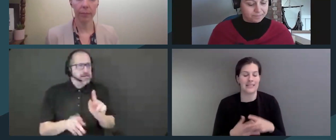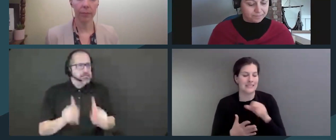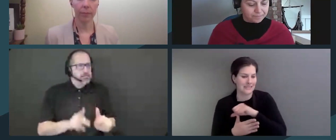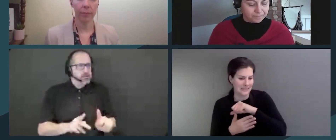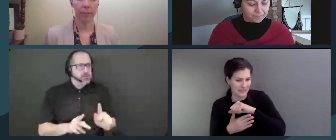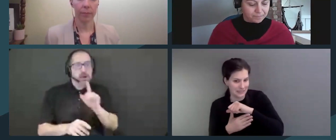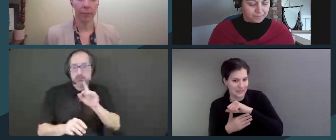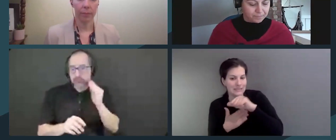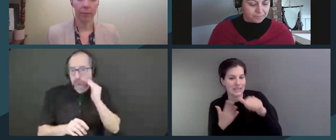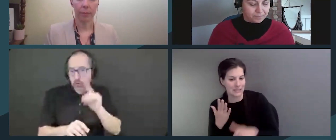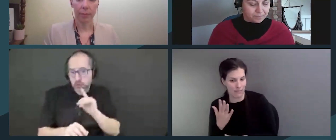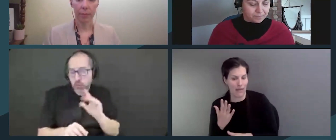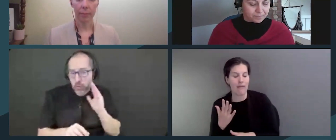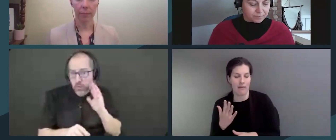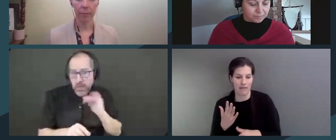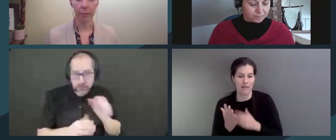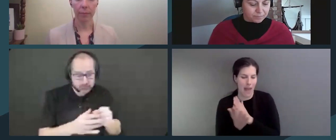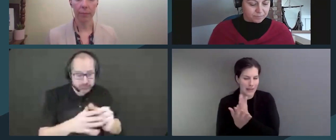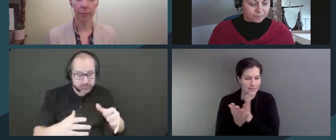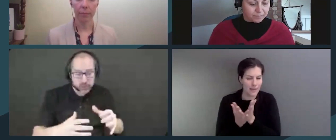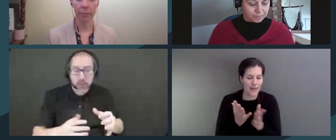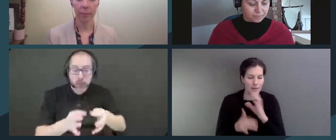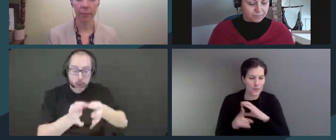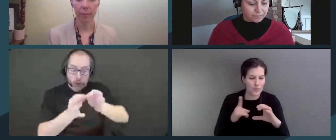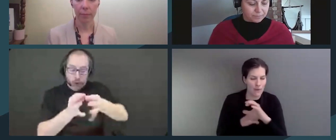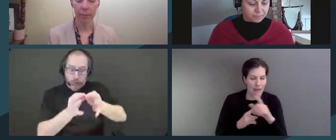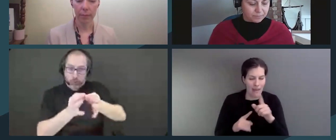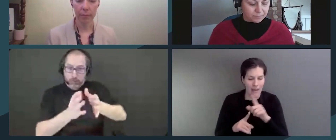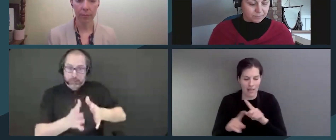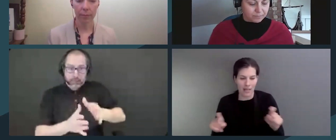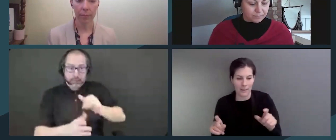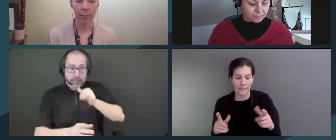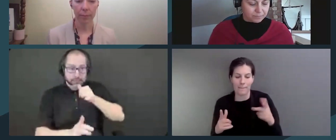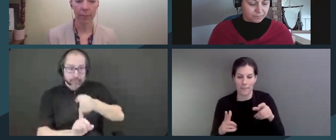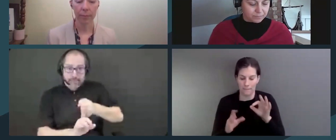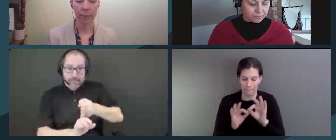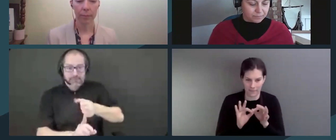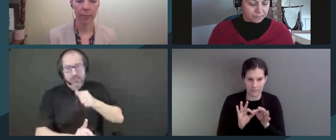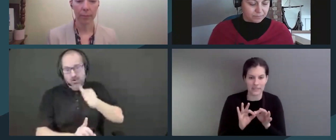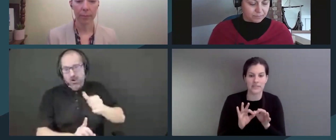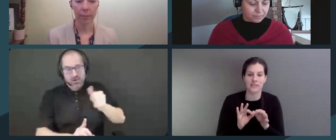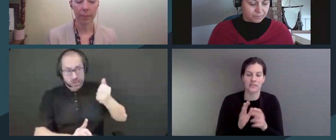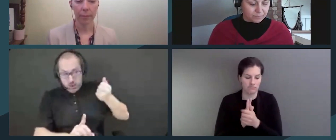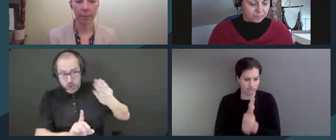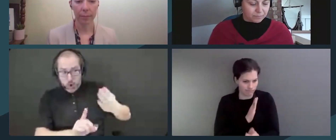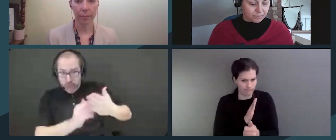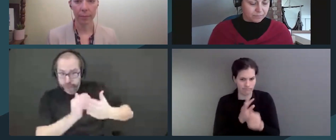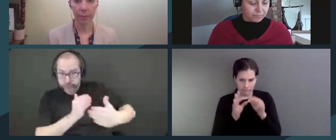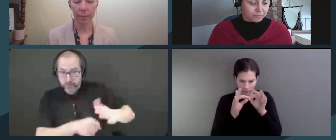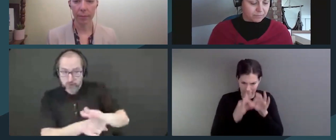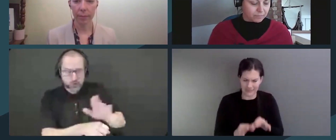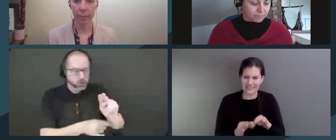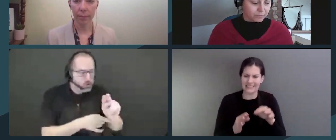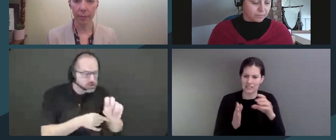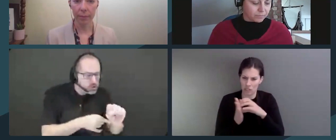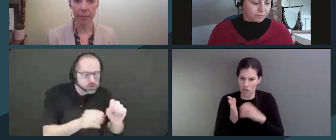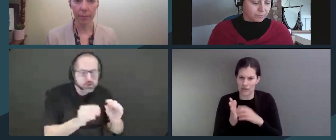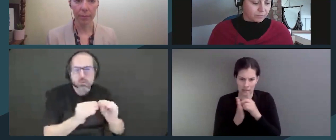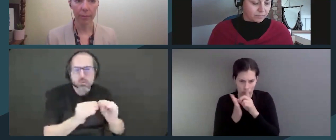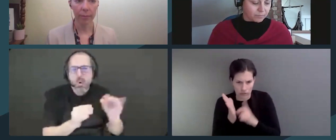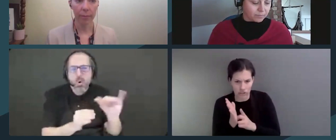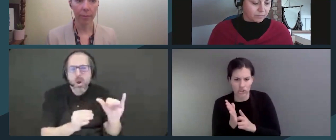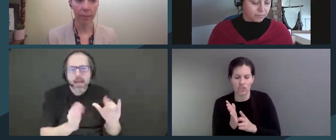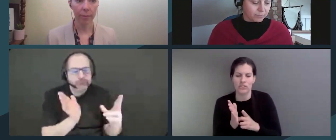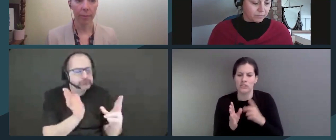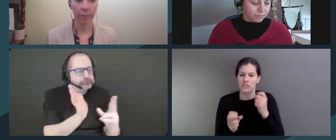un emploi en Nouvelle-Écosse. C'est à base de contrats. On les appelle au fur et à besoin.